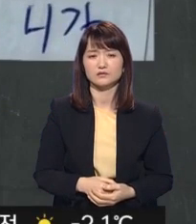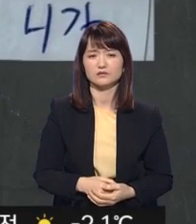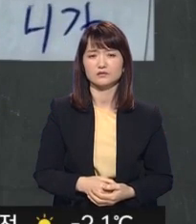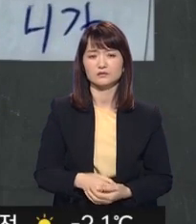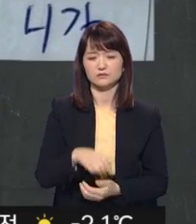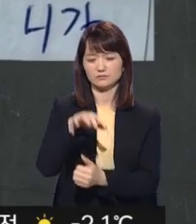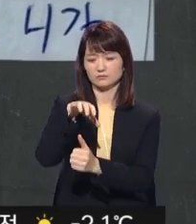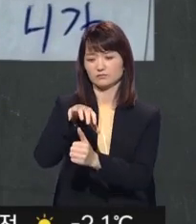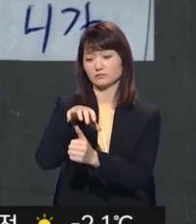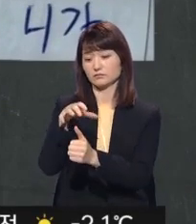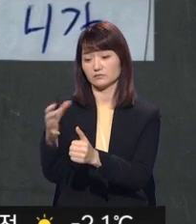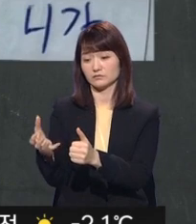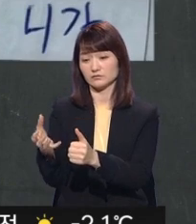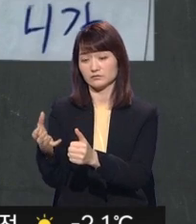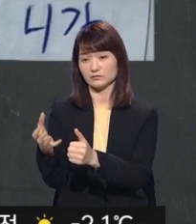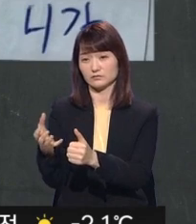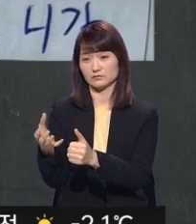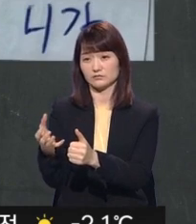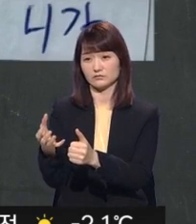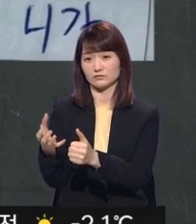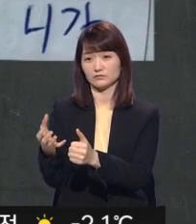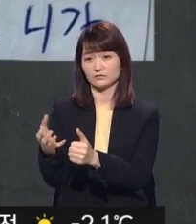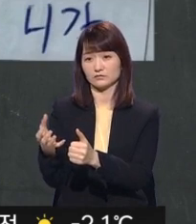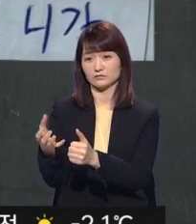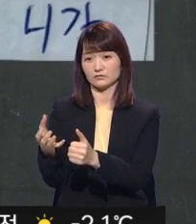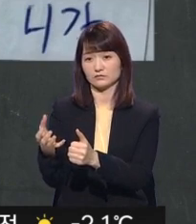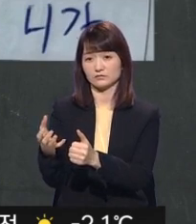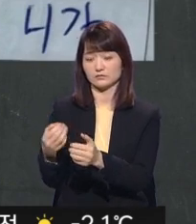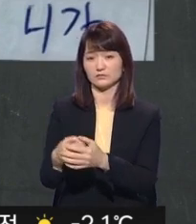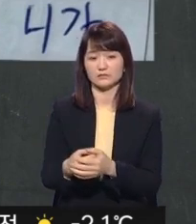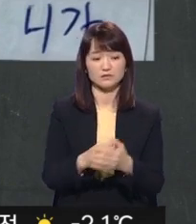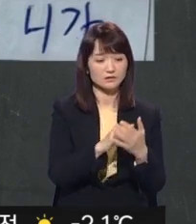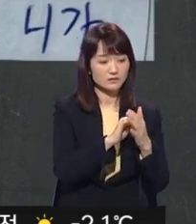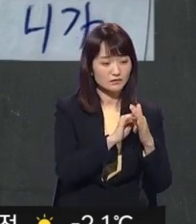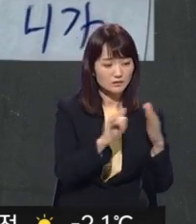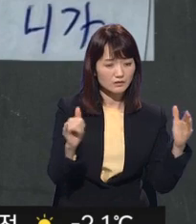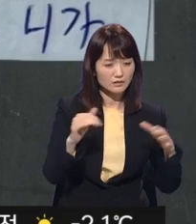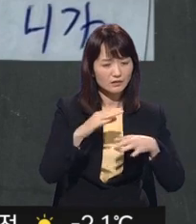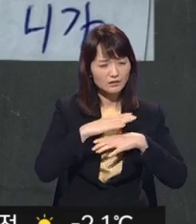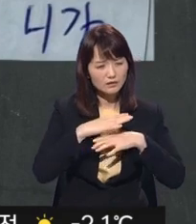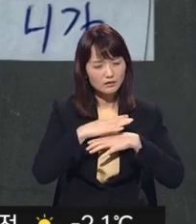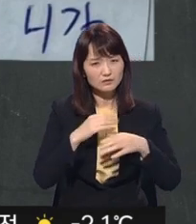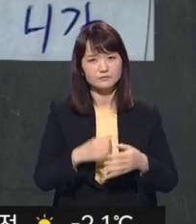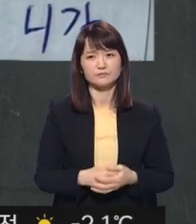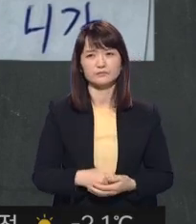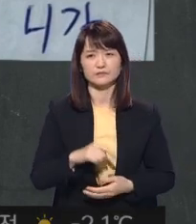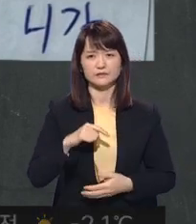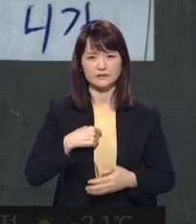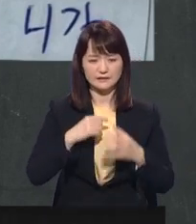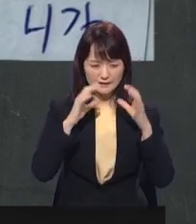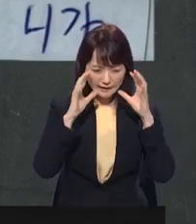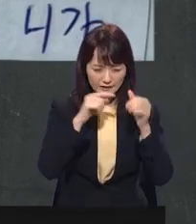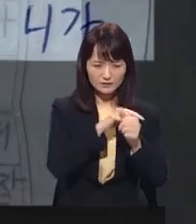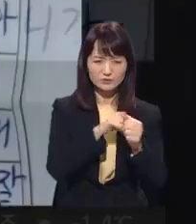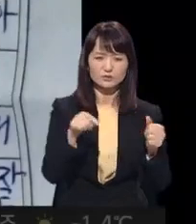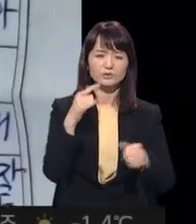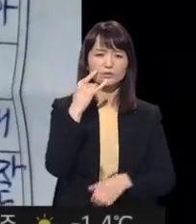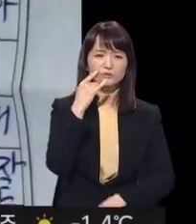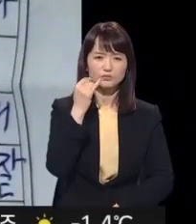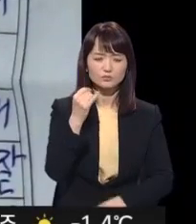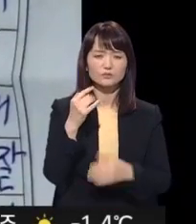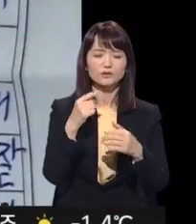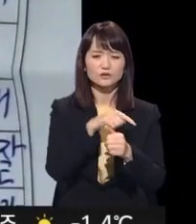가족들이 느끼는 충격은 정말 대단할 것 같아요 그래서 뭐 자기 아이 자기 엄마 그리고 뭐 사실